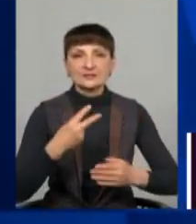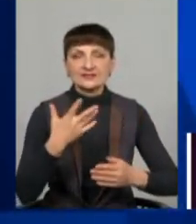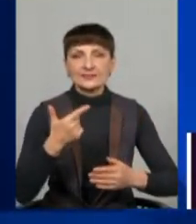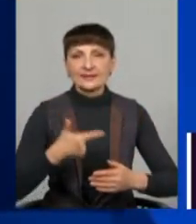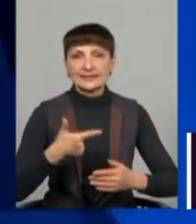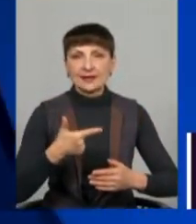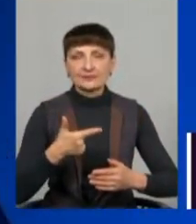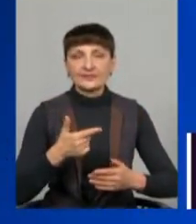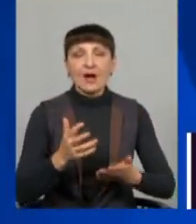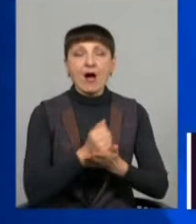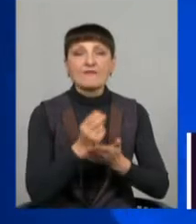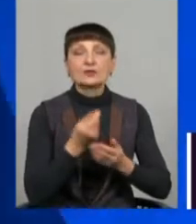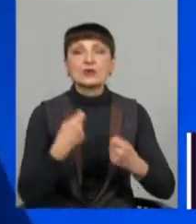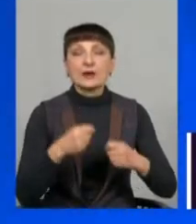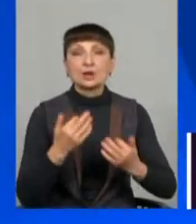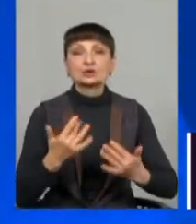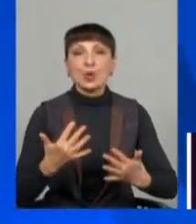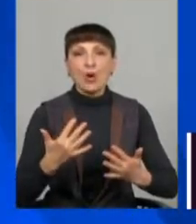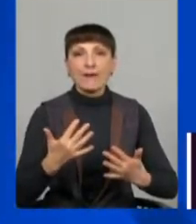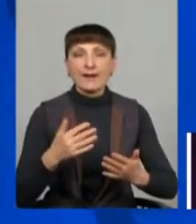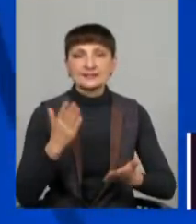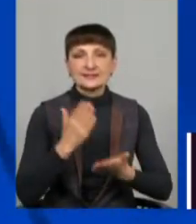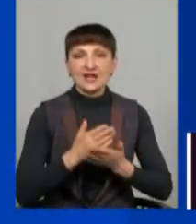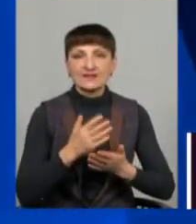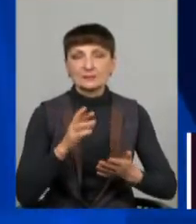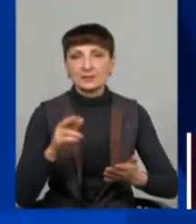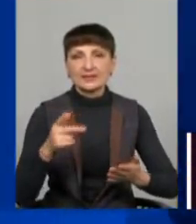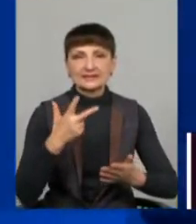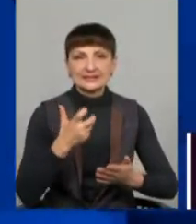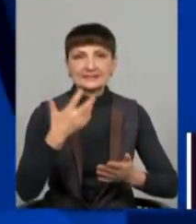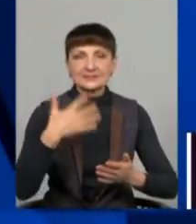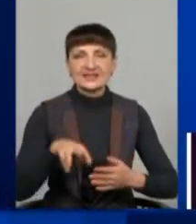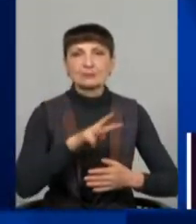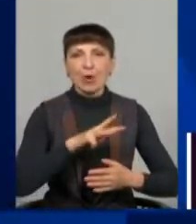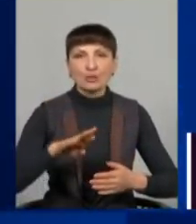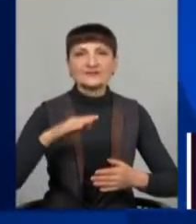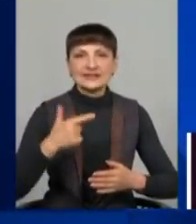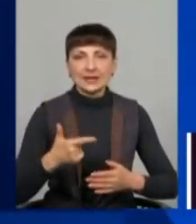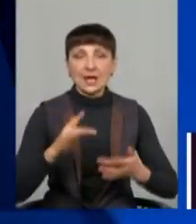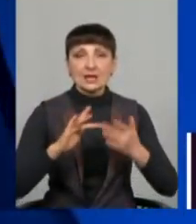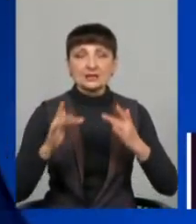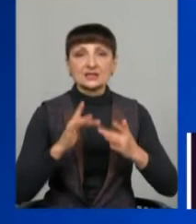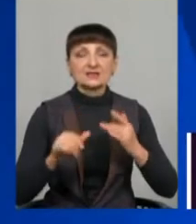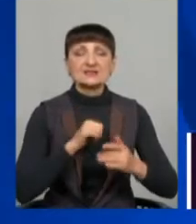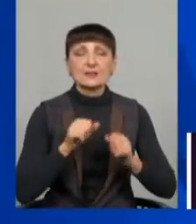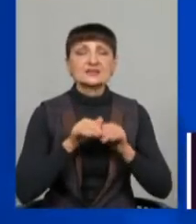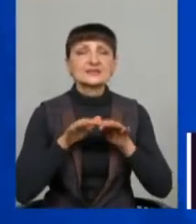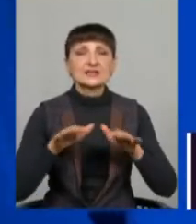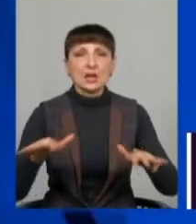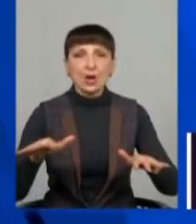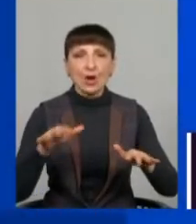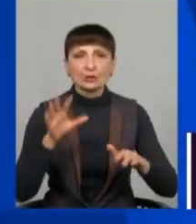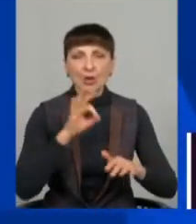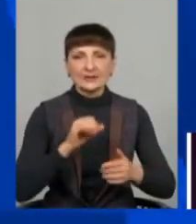килограммов. Выручка за продажу товара на черном рынке составила бы 350 миллионов тенге. Интернет остается самым распространенным